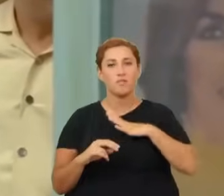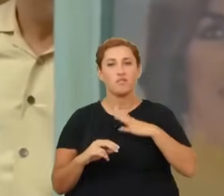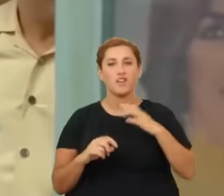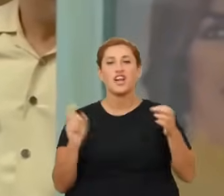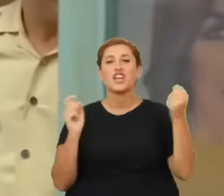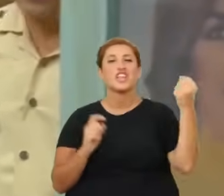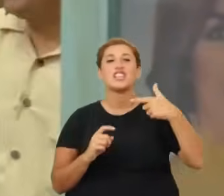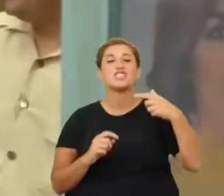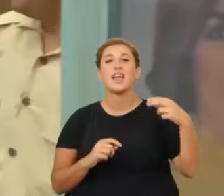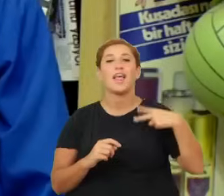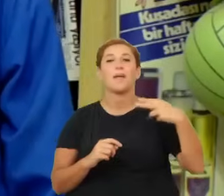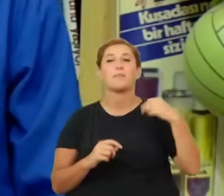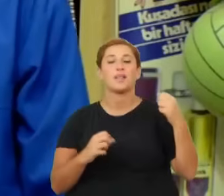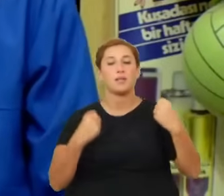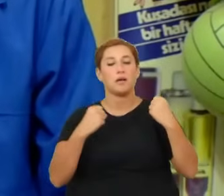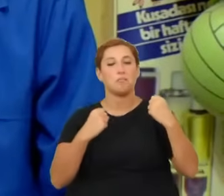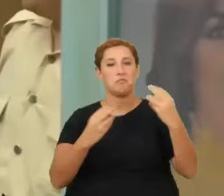İlçe Emniyet Karakolu araç teslim etti.